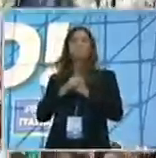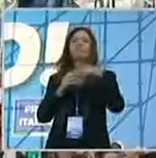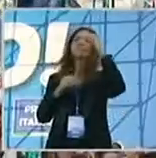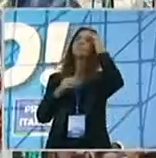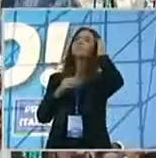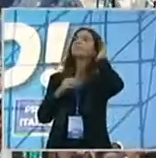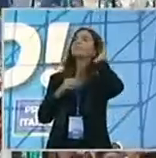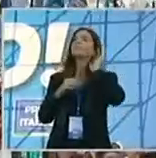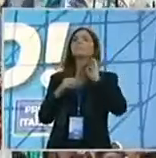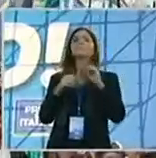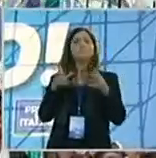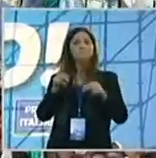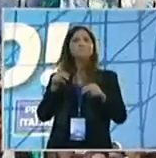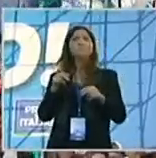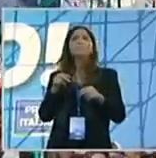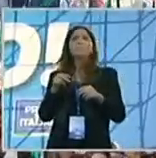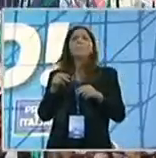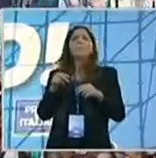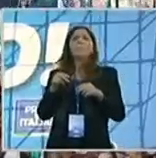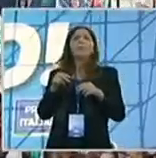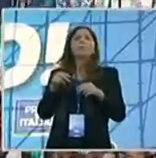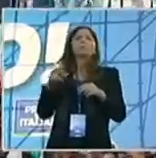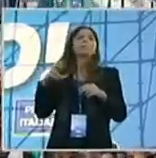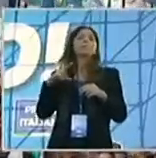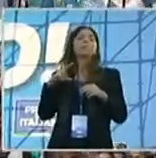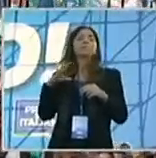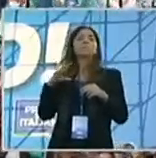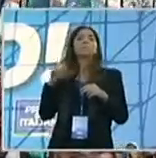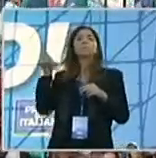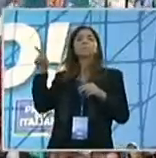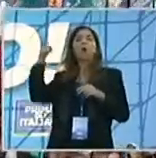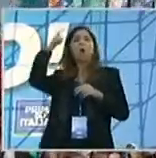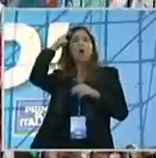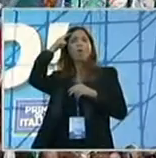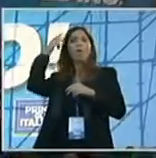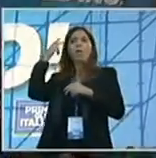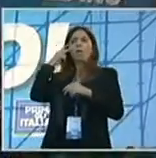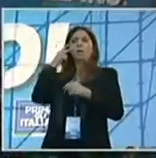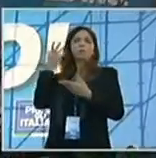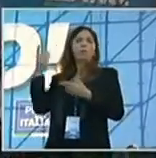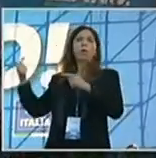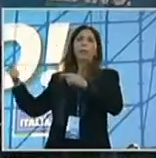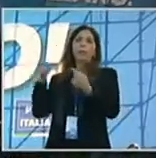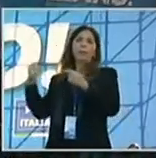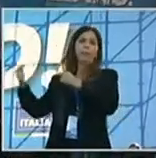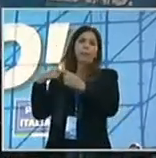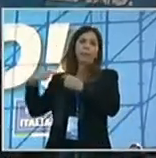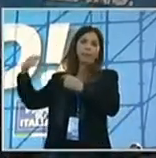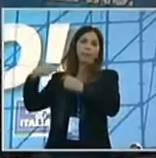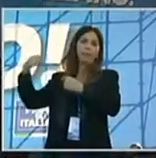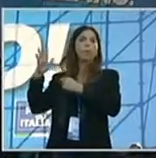i signori che stanno al governo, lo sappiamo, lo vediamo, sono divisi su tutto, litigano su tutto, ma sono